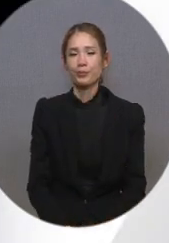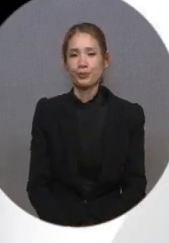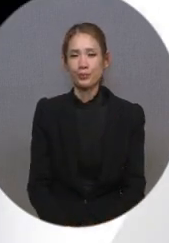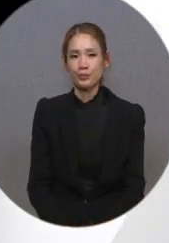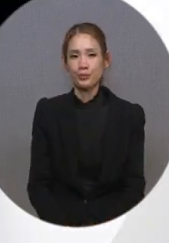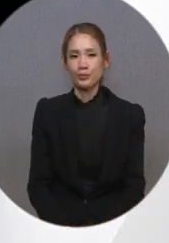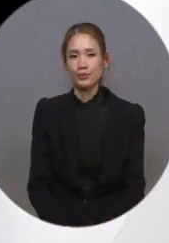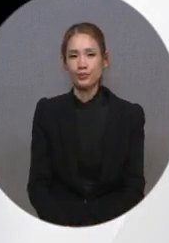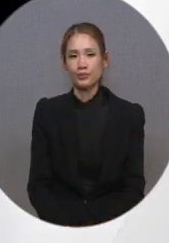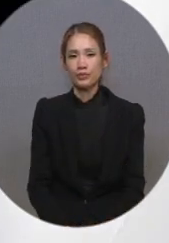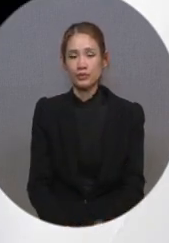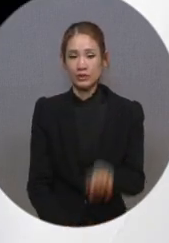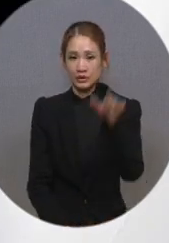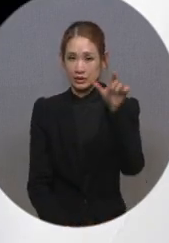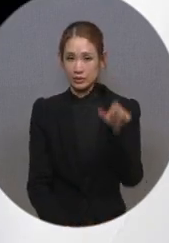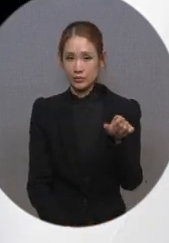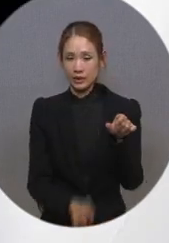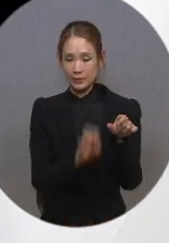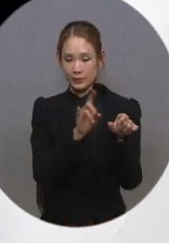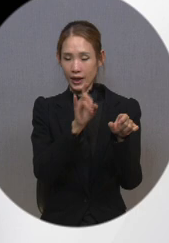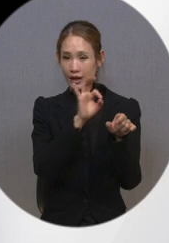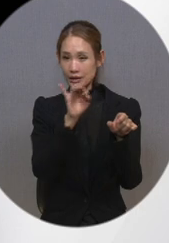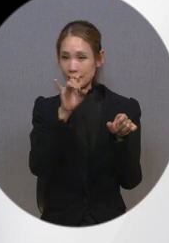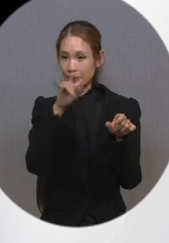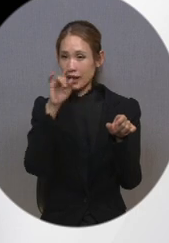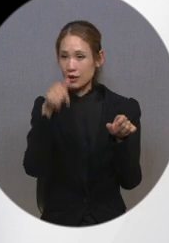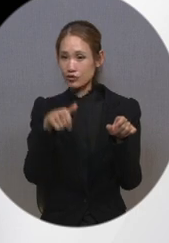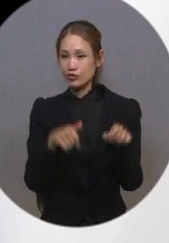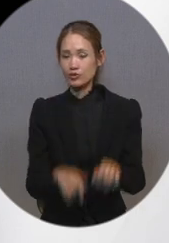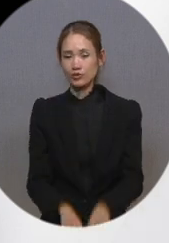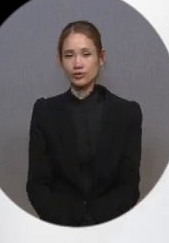기가진의 리모컨에서 마이 메뉴 버튼을 누른 후